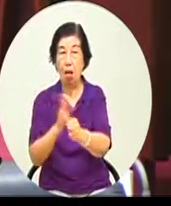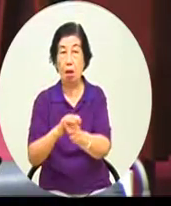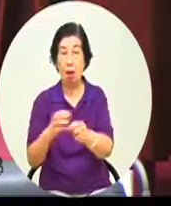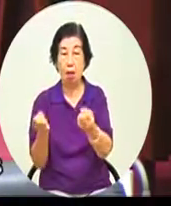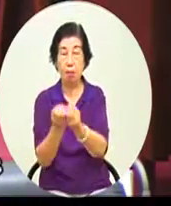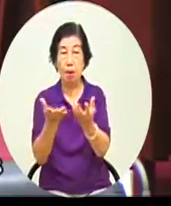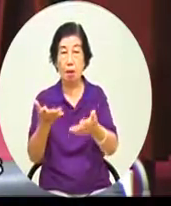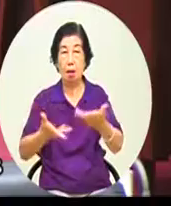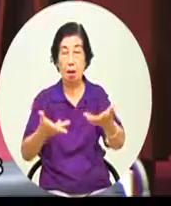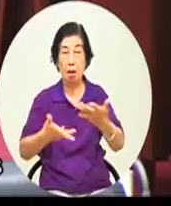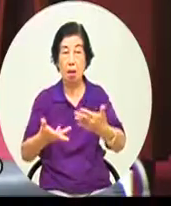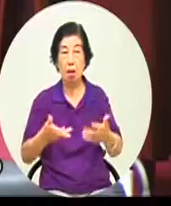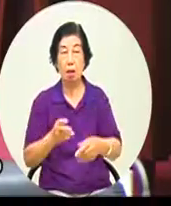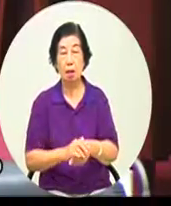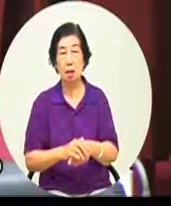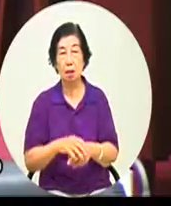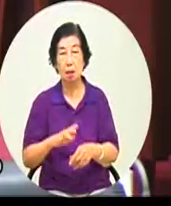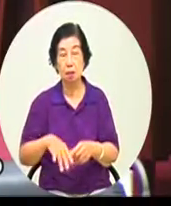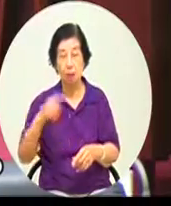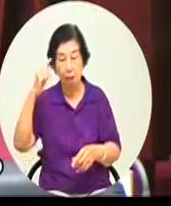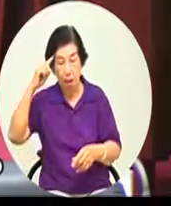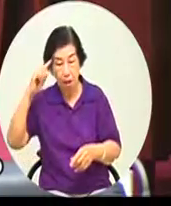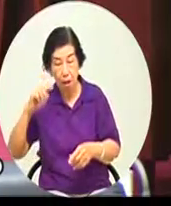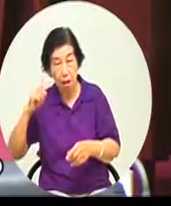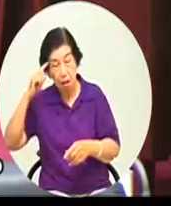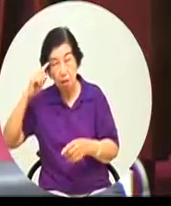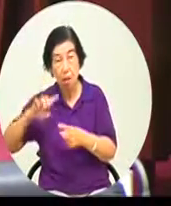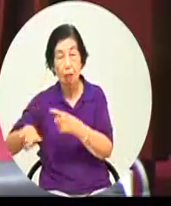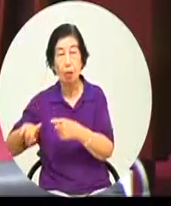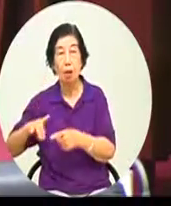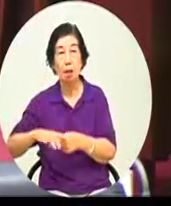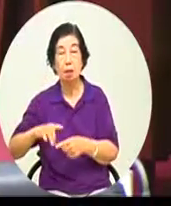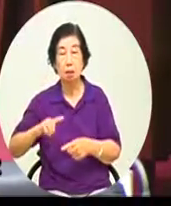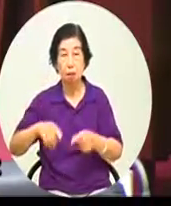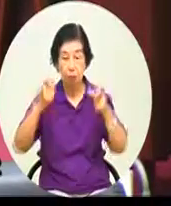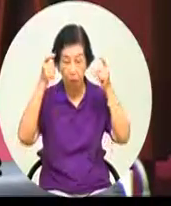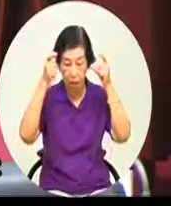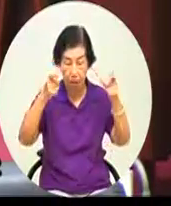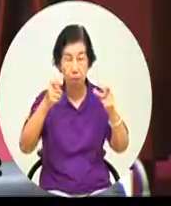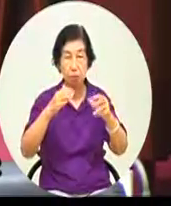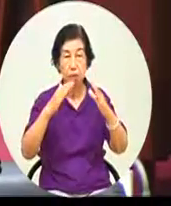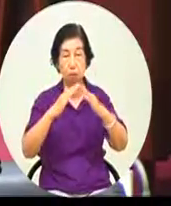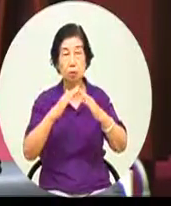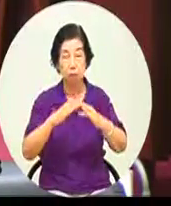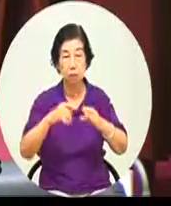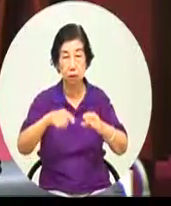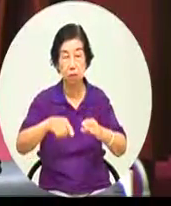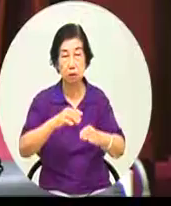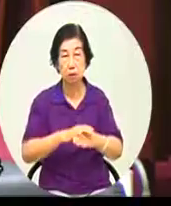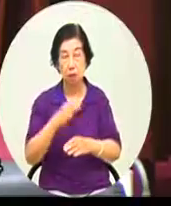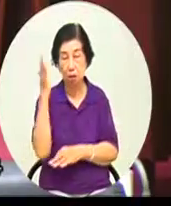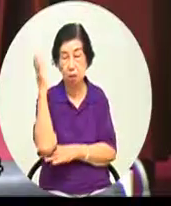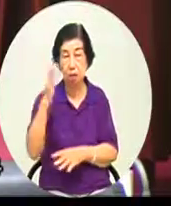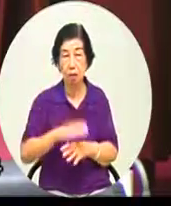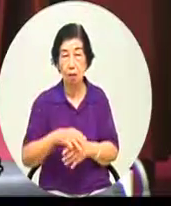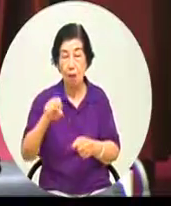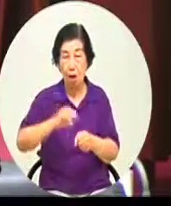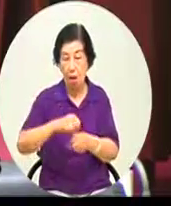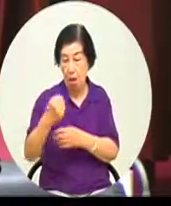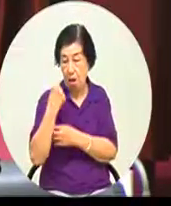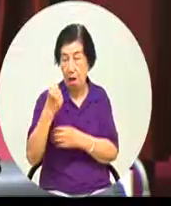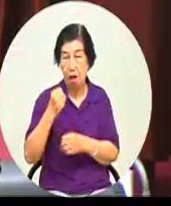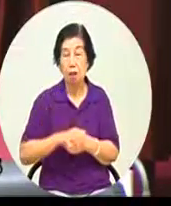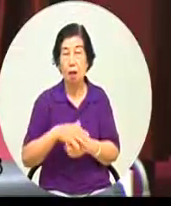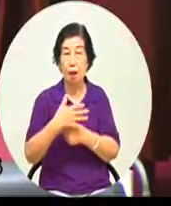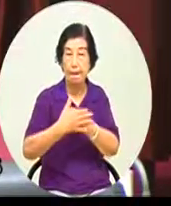客现在目前为止，我们的高雄市政府到底有没有加强这个部分对我们乘客公共安全的一个警戒？请局